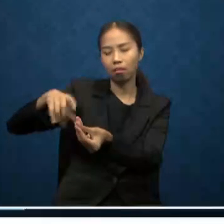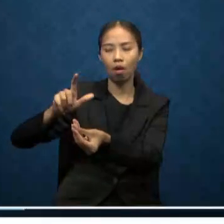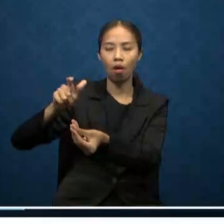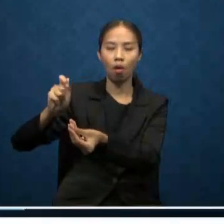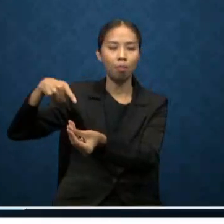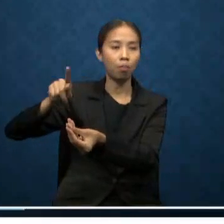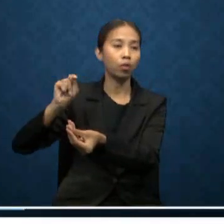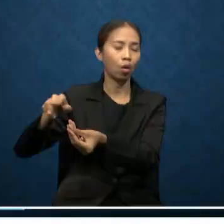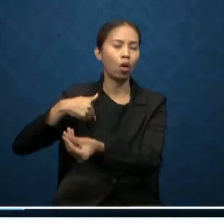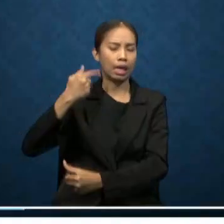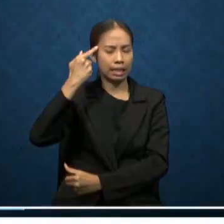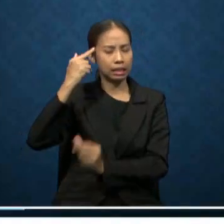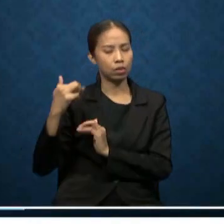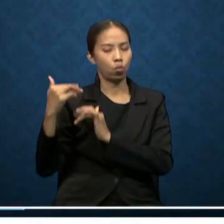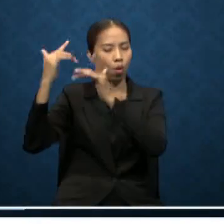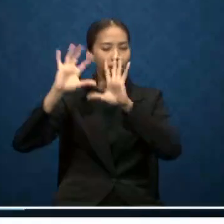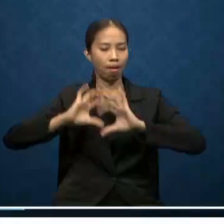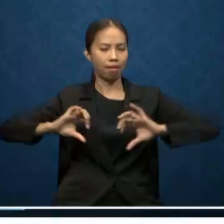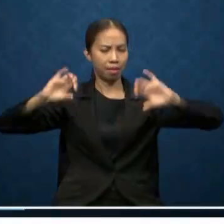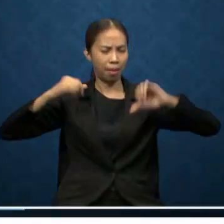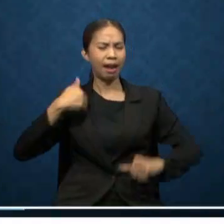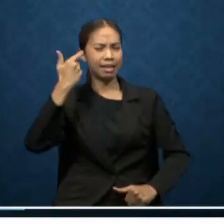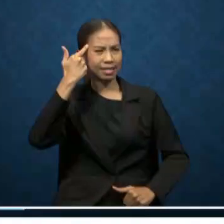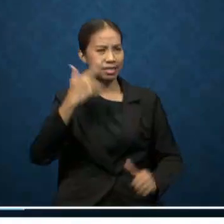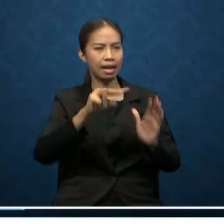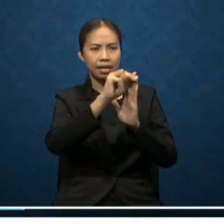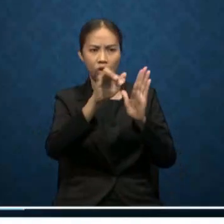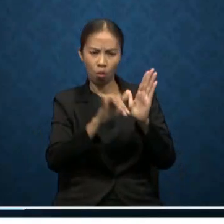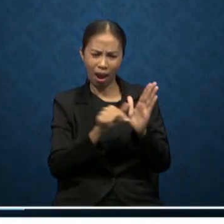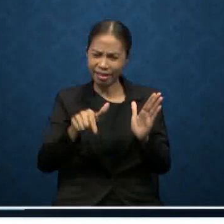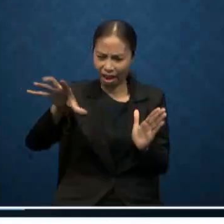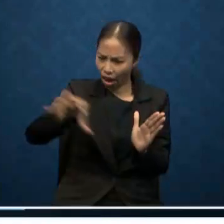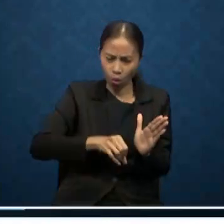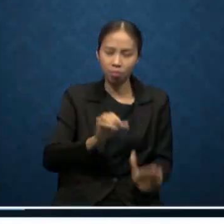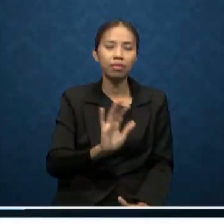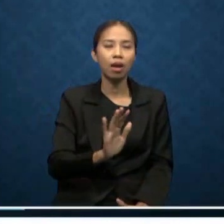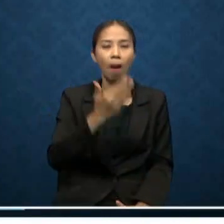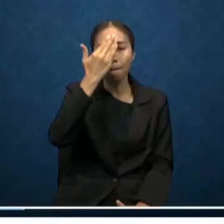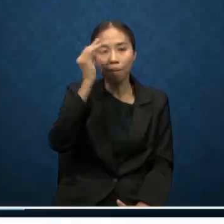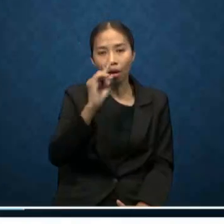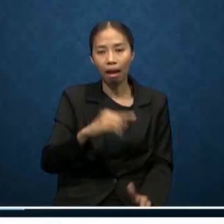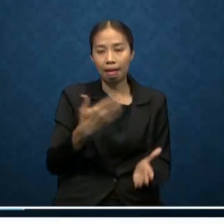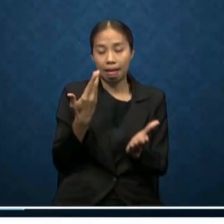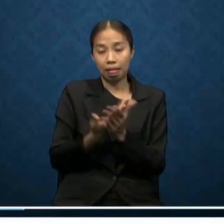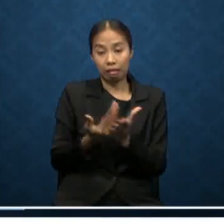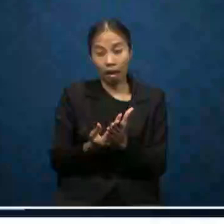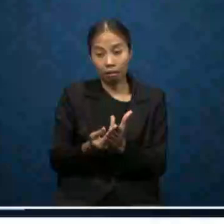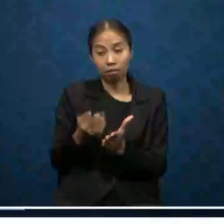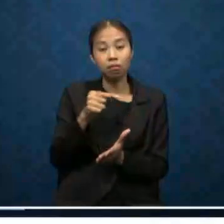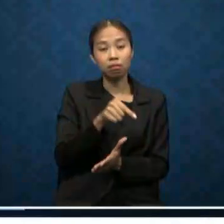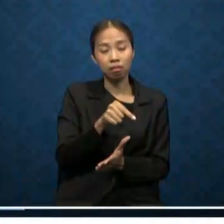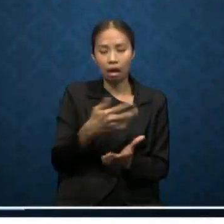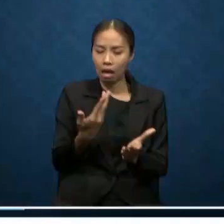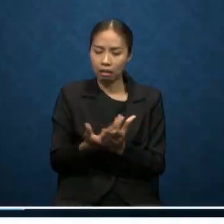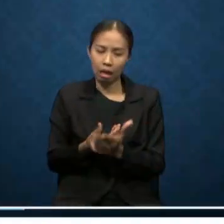ก็หวงวารัฒบาลทกปรจุบาล nunca śm Livingเพรเงิทท่านนไปคืนใหกับผู้